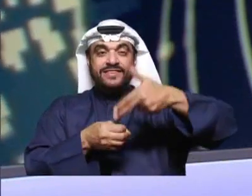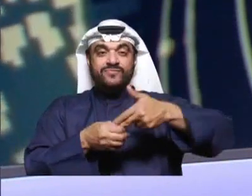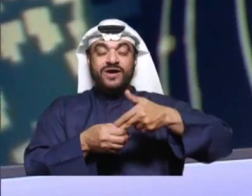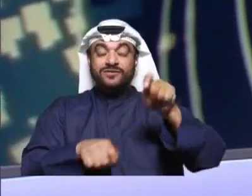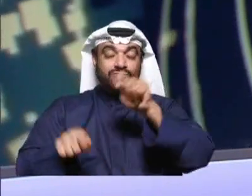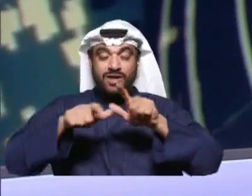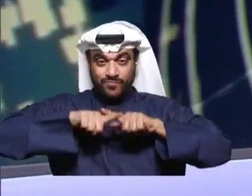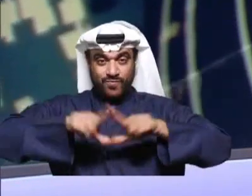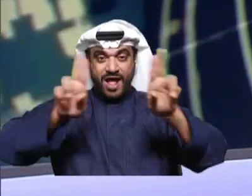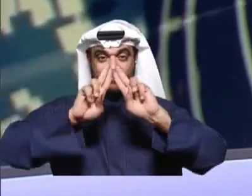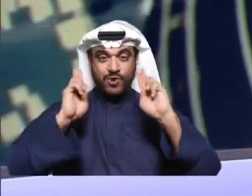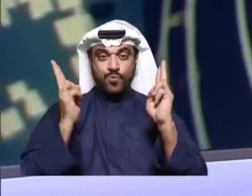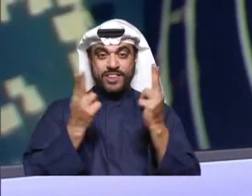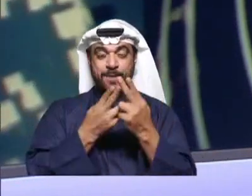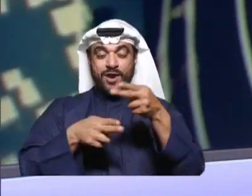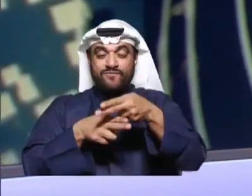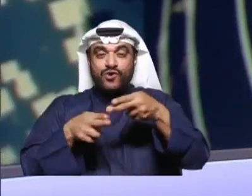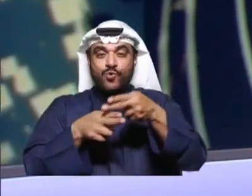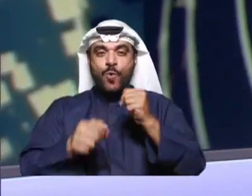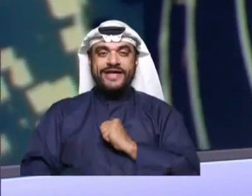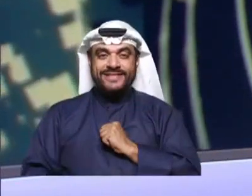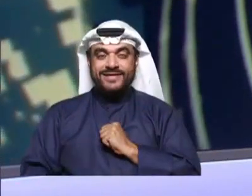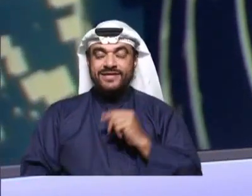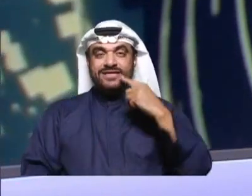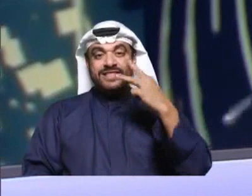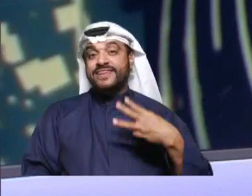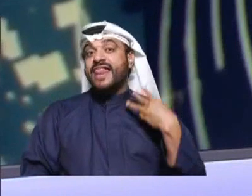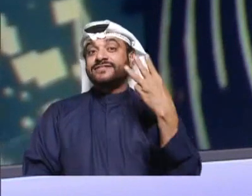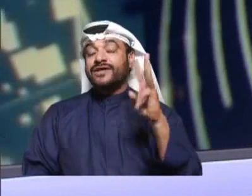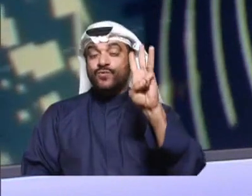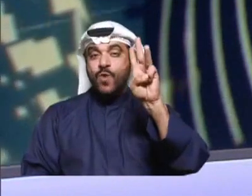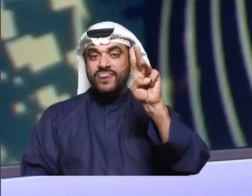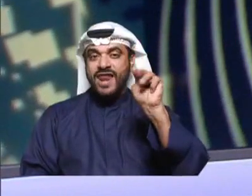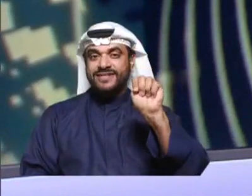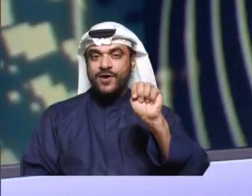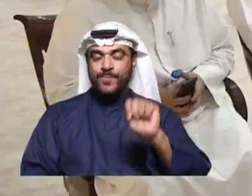والمناجم والكيماويات في الكويت على مدى 3 أيام.